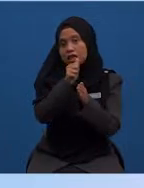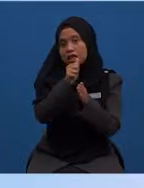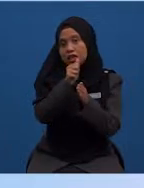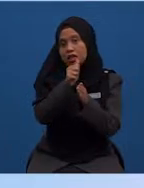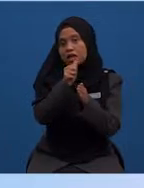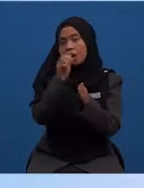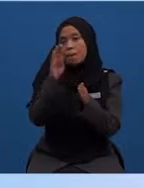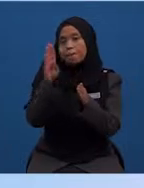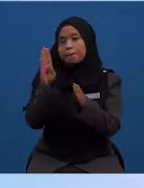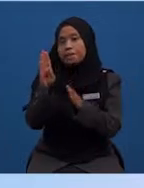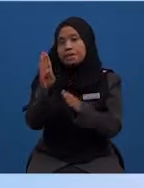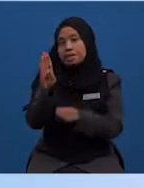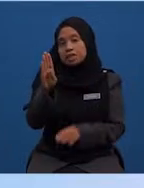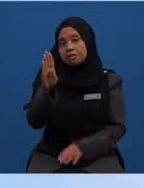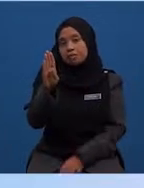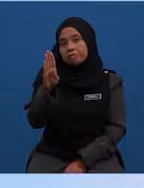B,